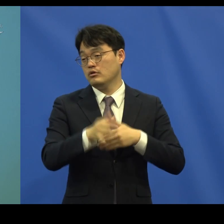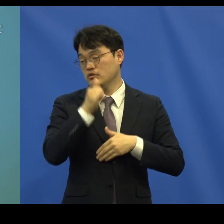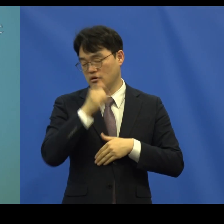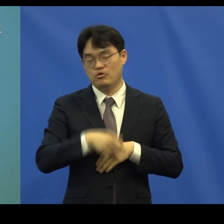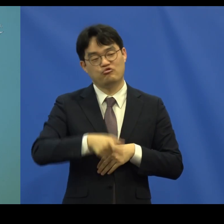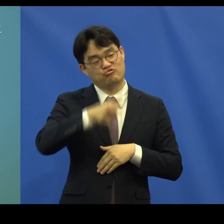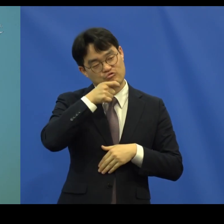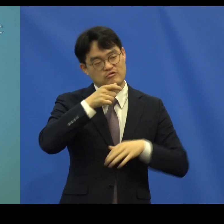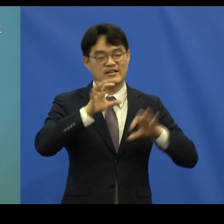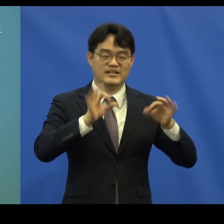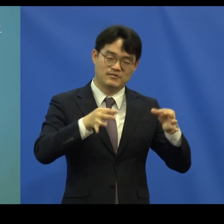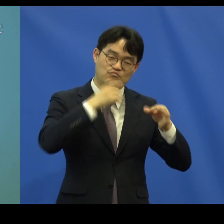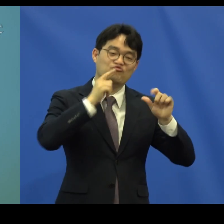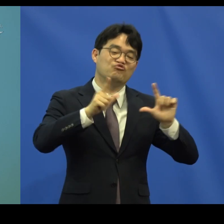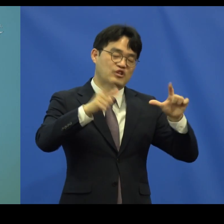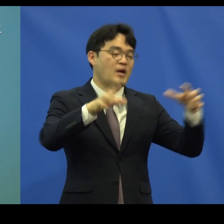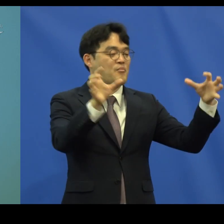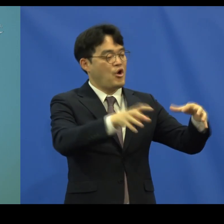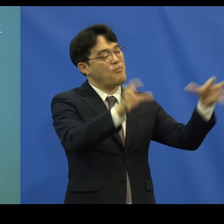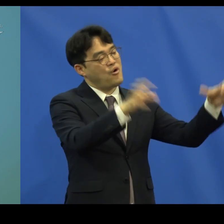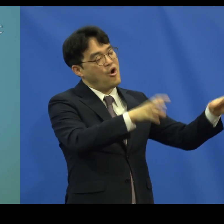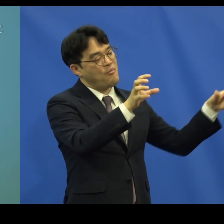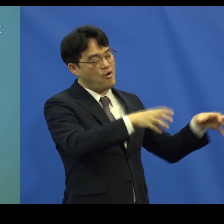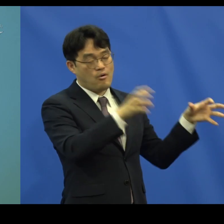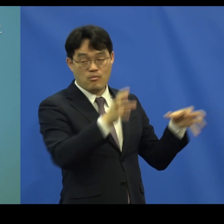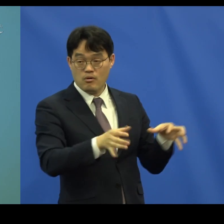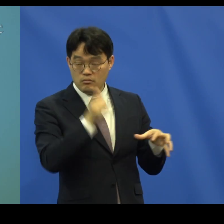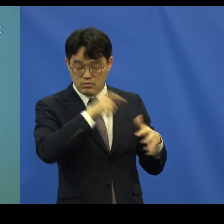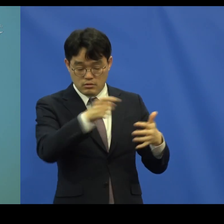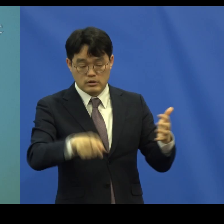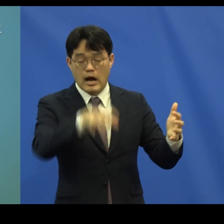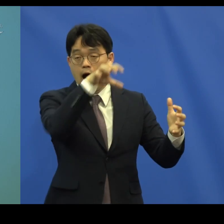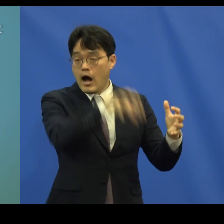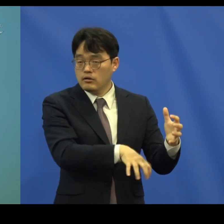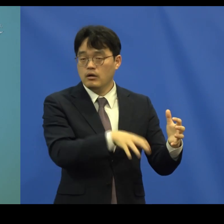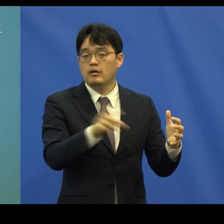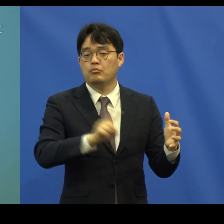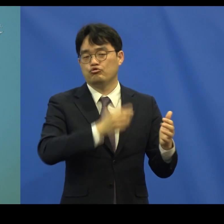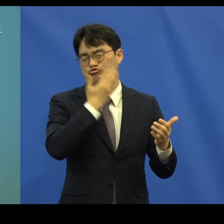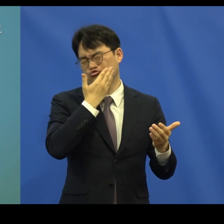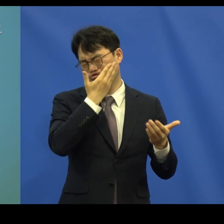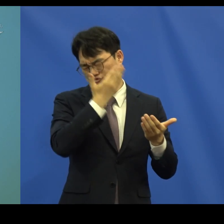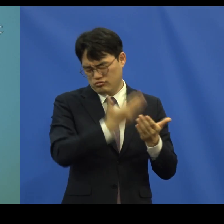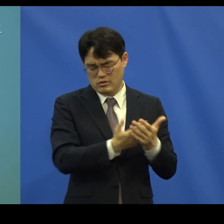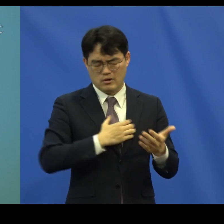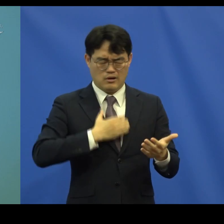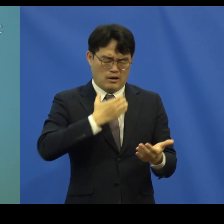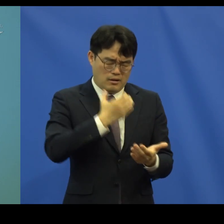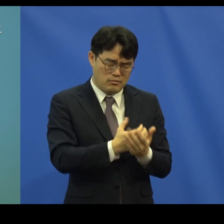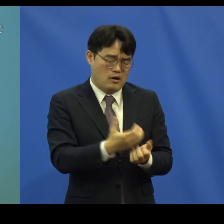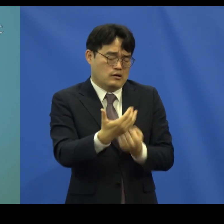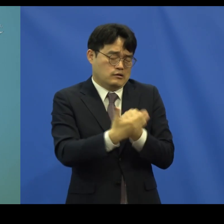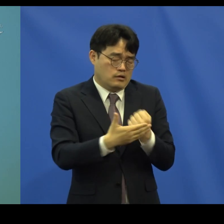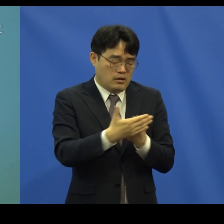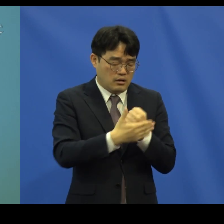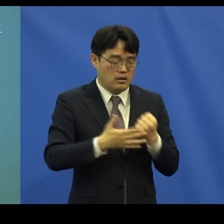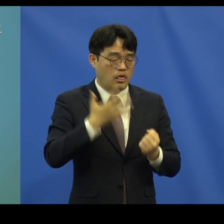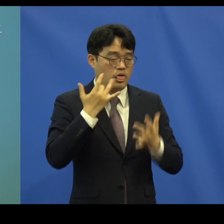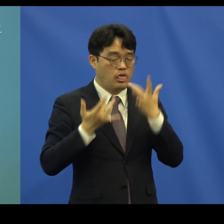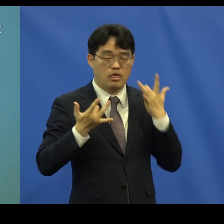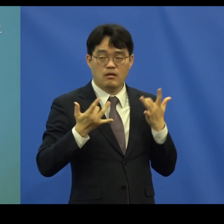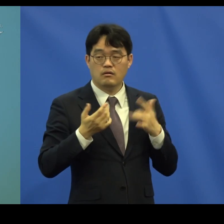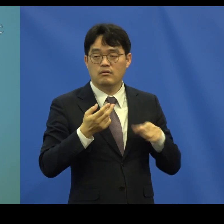뭘 하고 이건 다 있는데 그 안에 컨텐츠가 없는 거예요. 내용이 빠져버린 거예요. 그러면 생명에